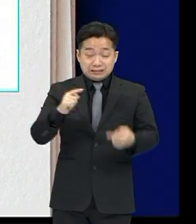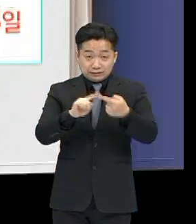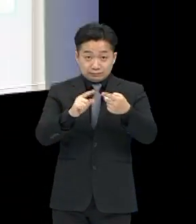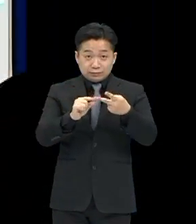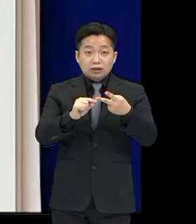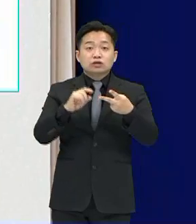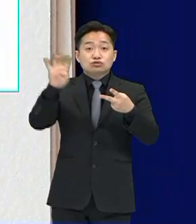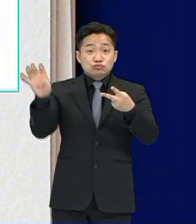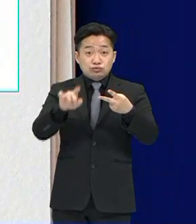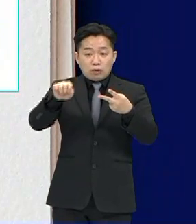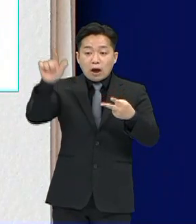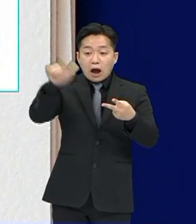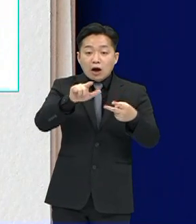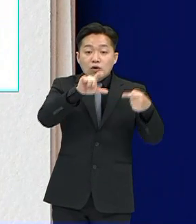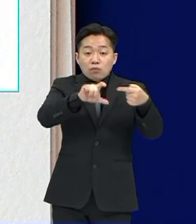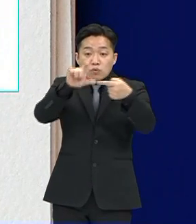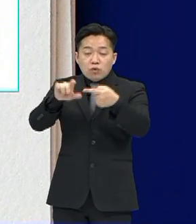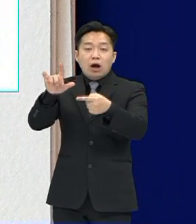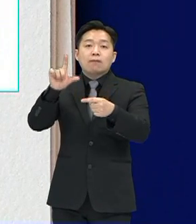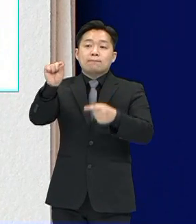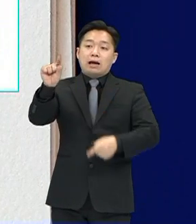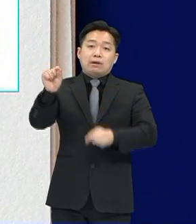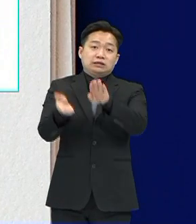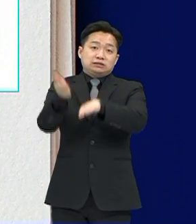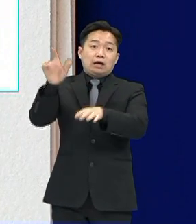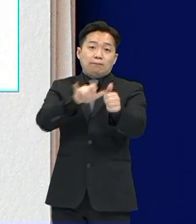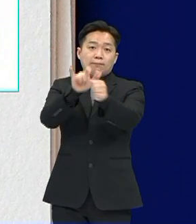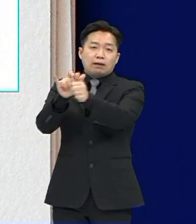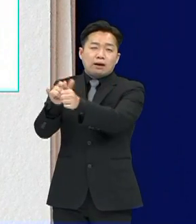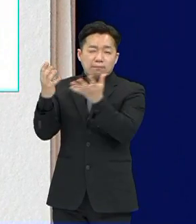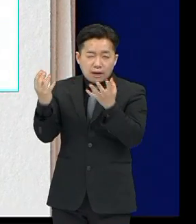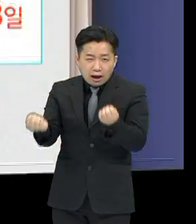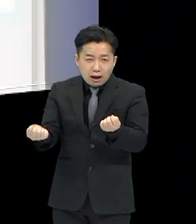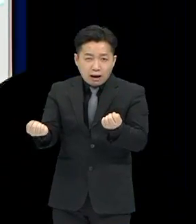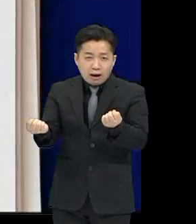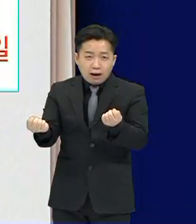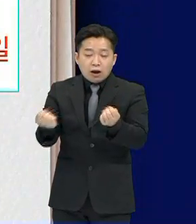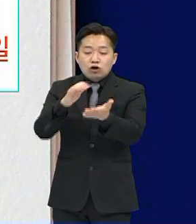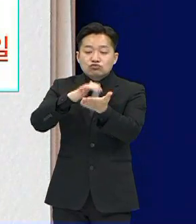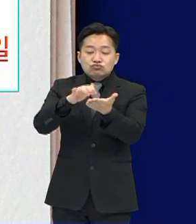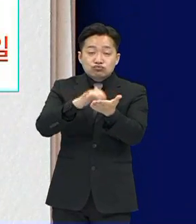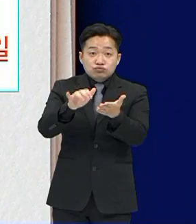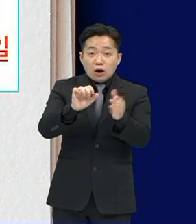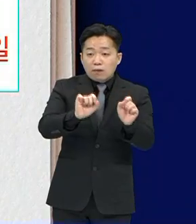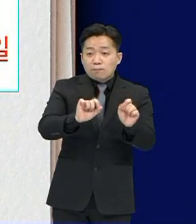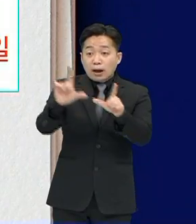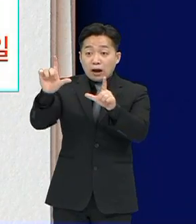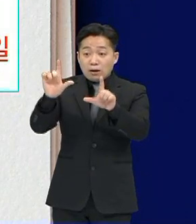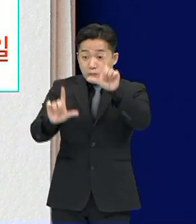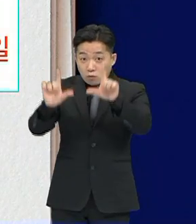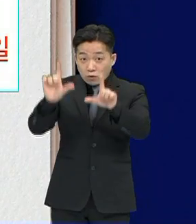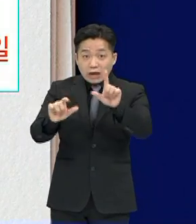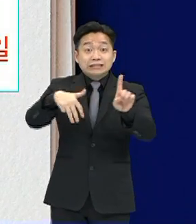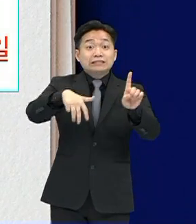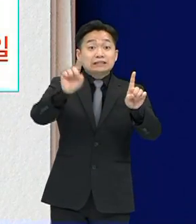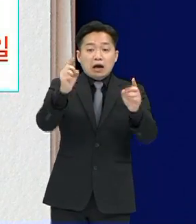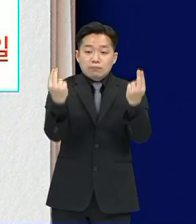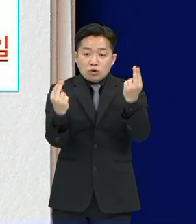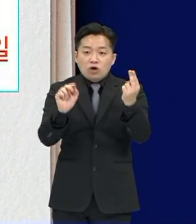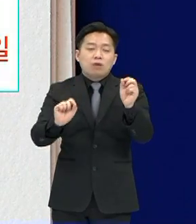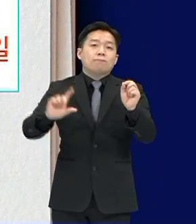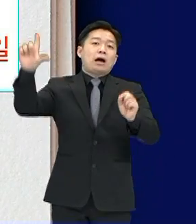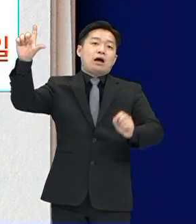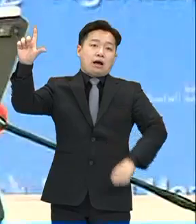국가들에서 하루 1만 명 이상 새 확진자가 쏟아지고 있습니다. 숫자와 확산세 모두 1차 유행대를